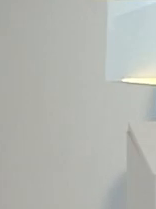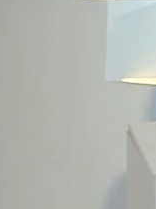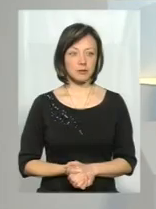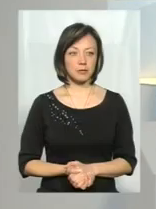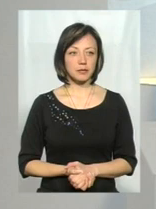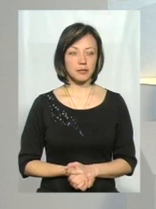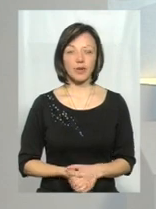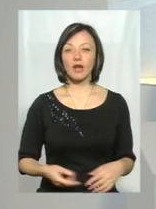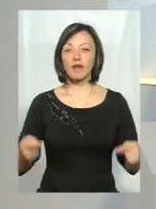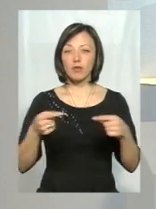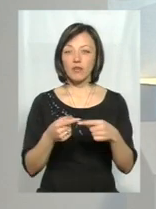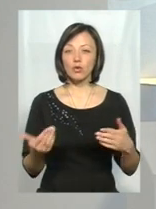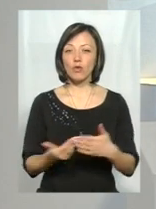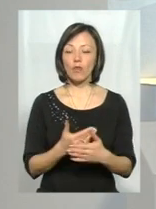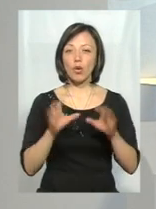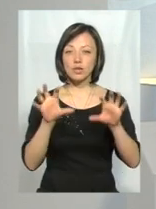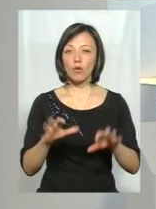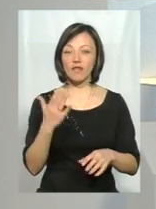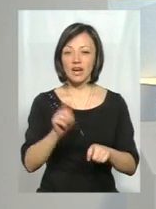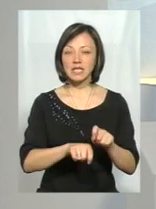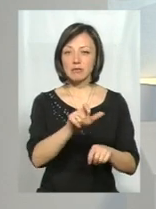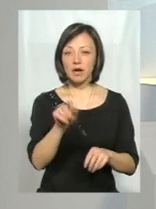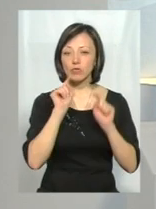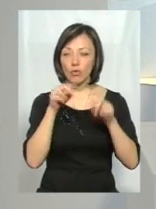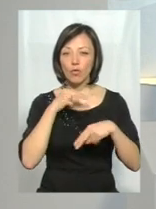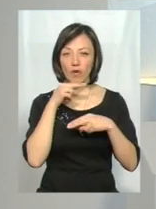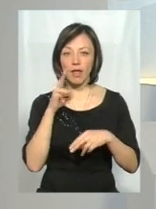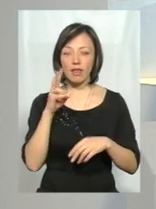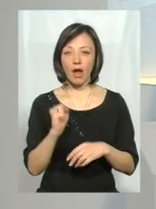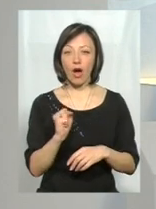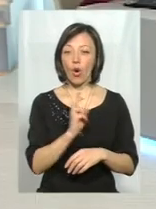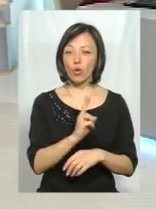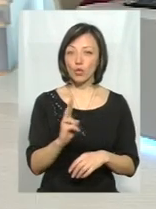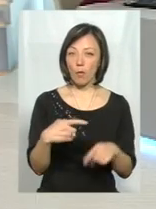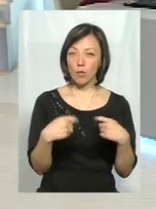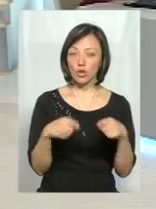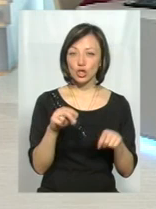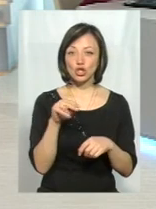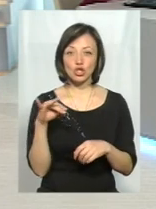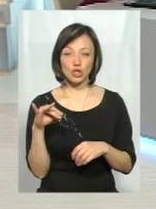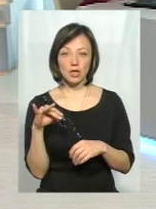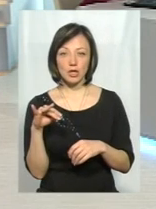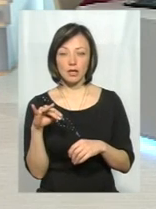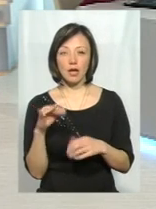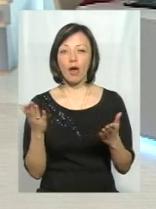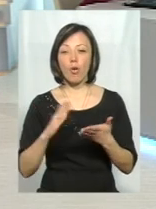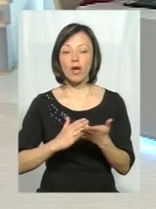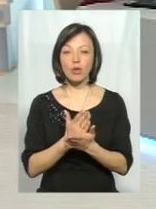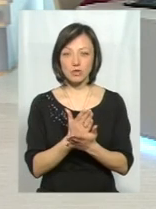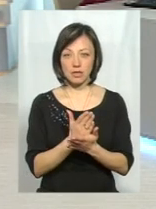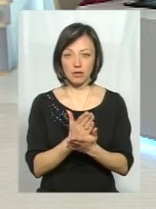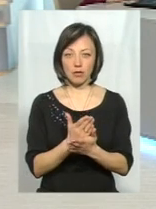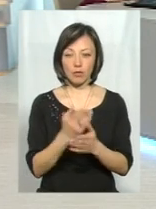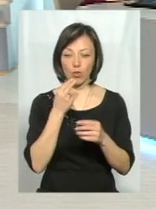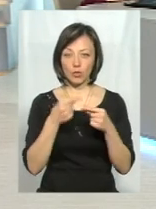От, відповідно до нового закону, ваші інспектори більше уваги звертатимуть все ж таки на тих, хто продає, чи якої